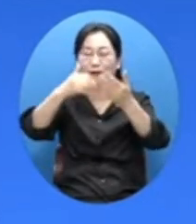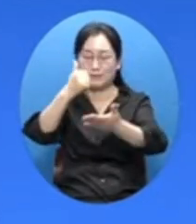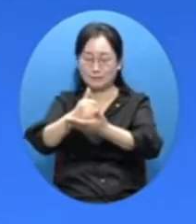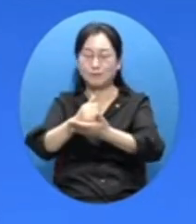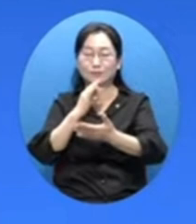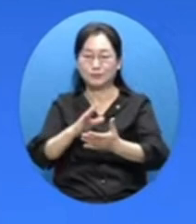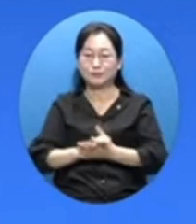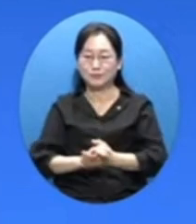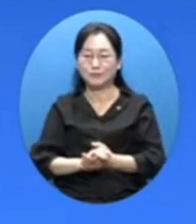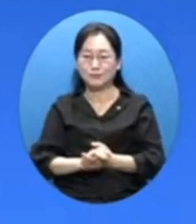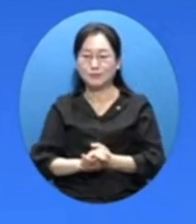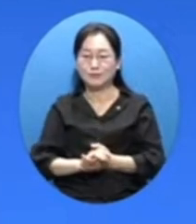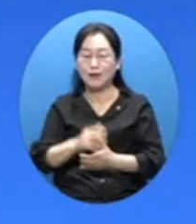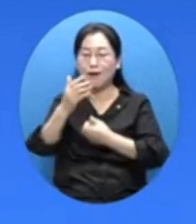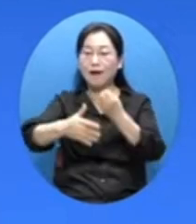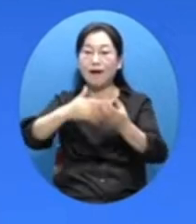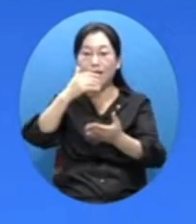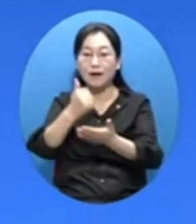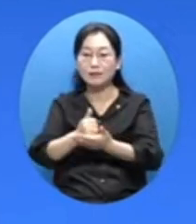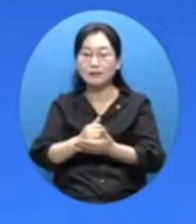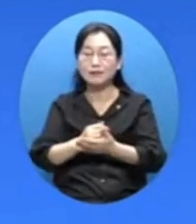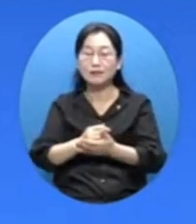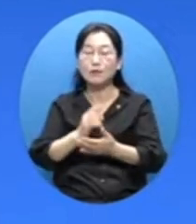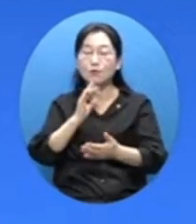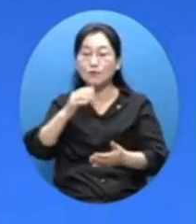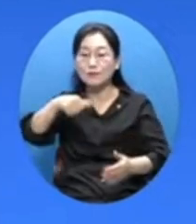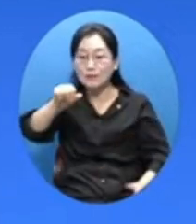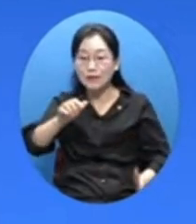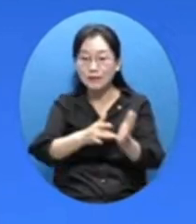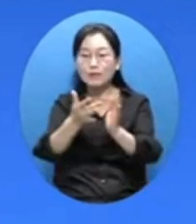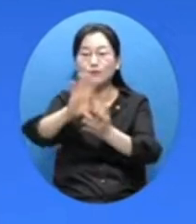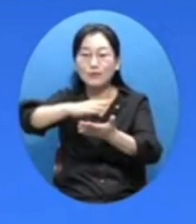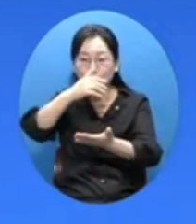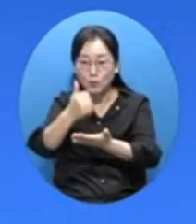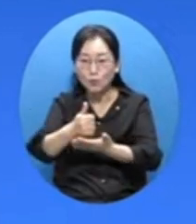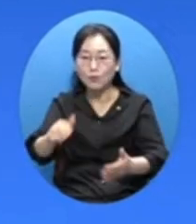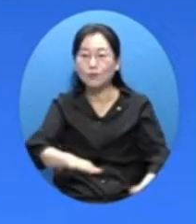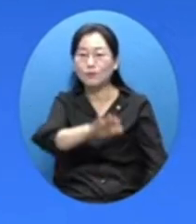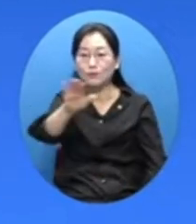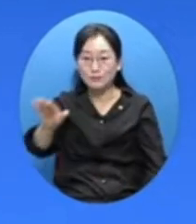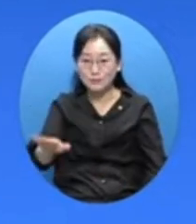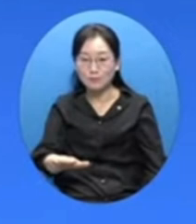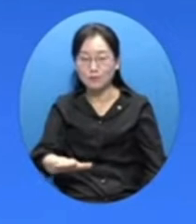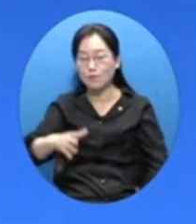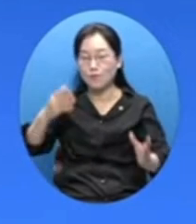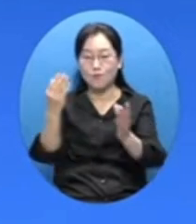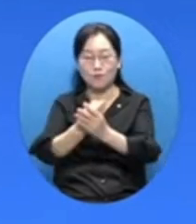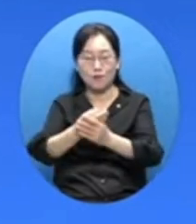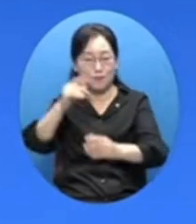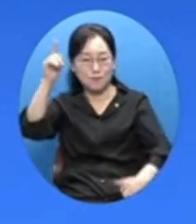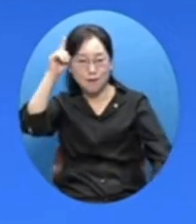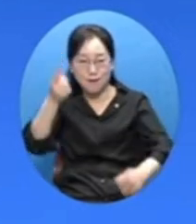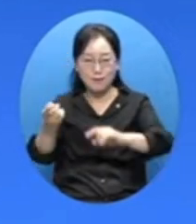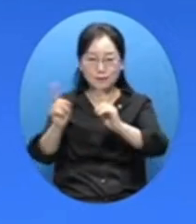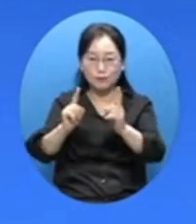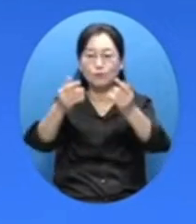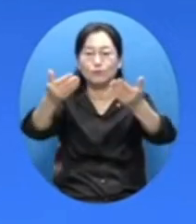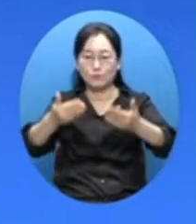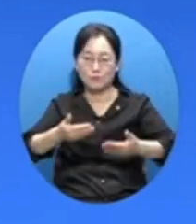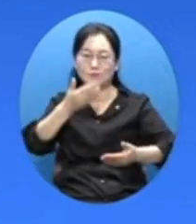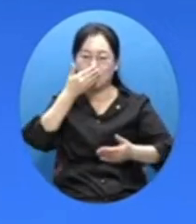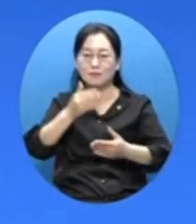없습니다. 하나님의 독생자 예수 그리스도가 우리의 완전한 치료자가 되어 주시는